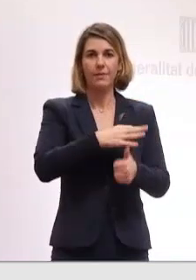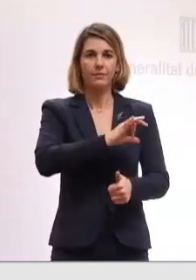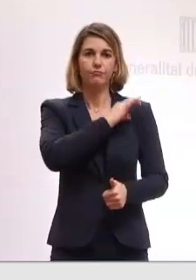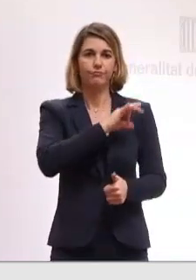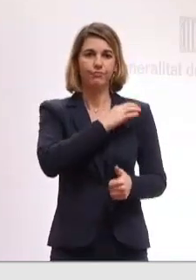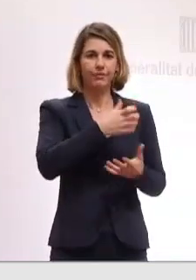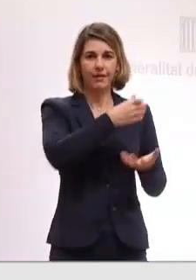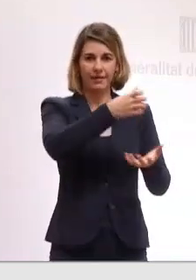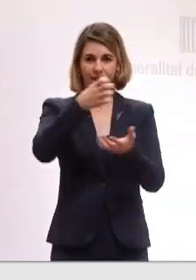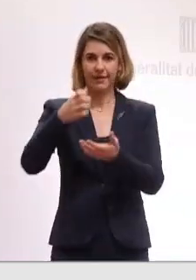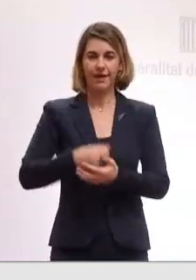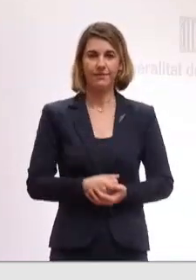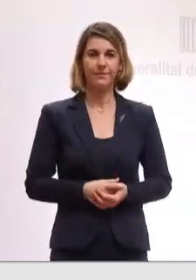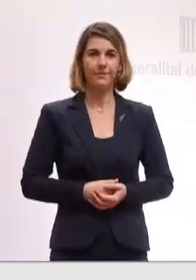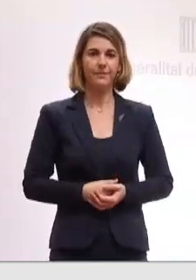dels guardons.